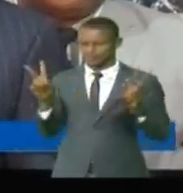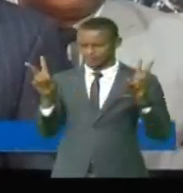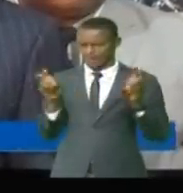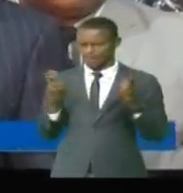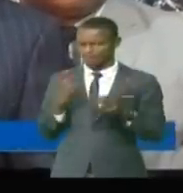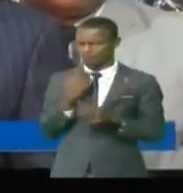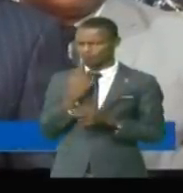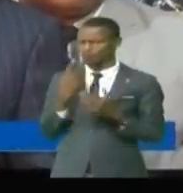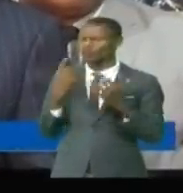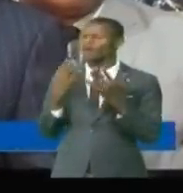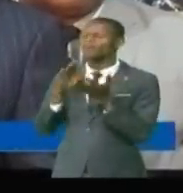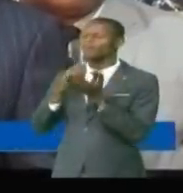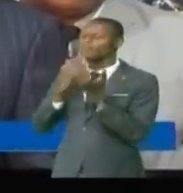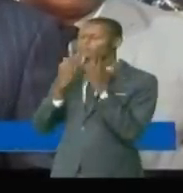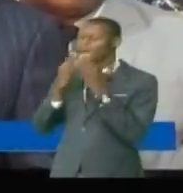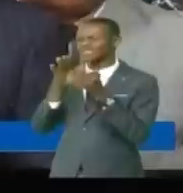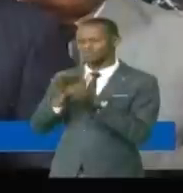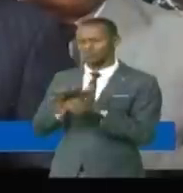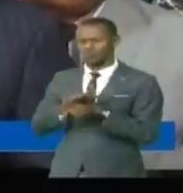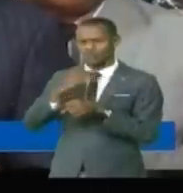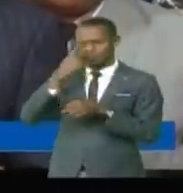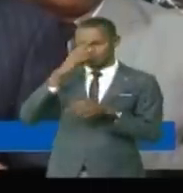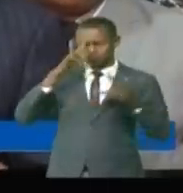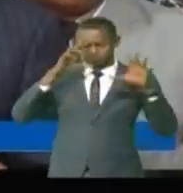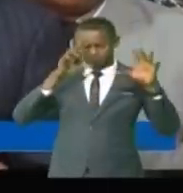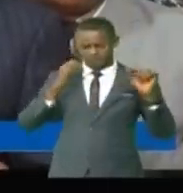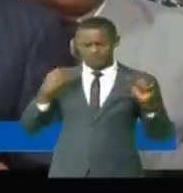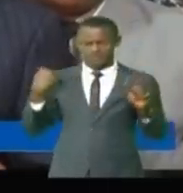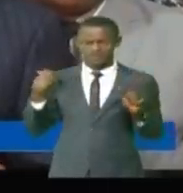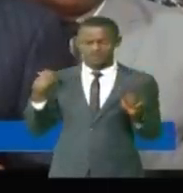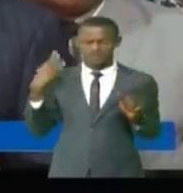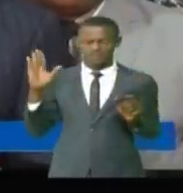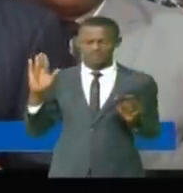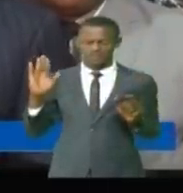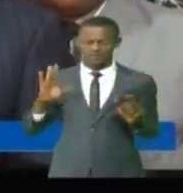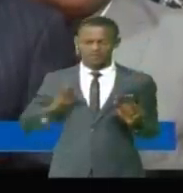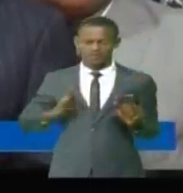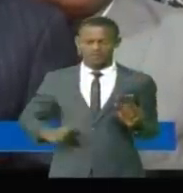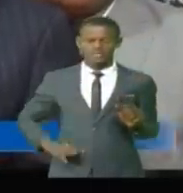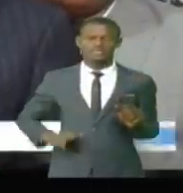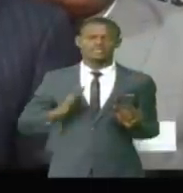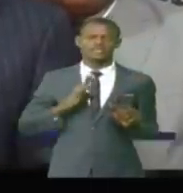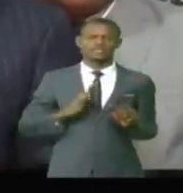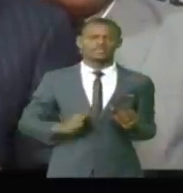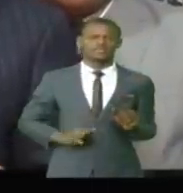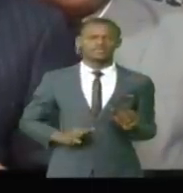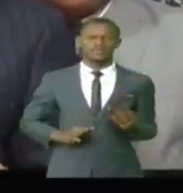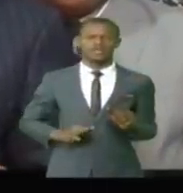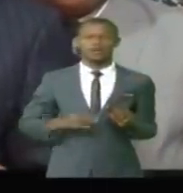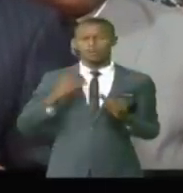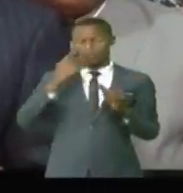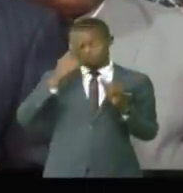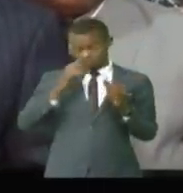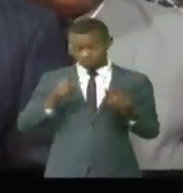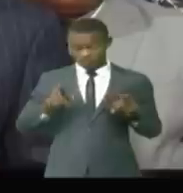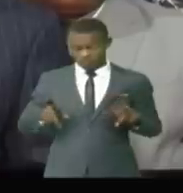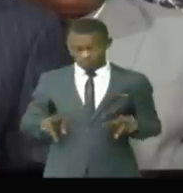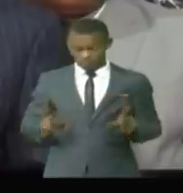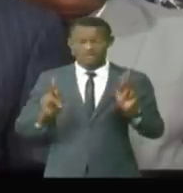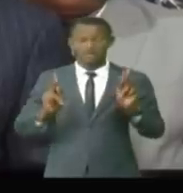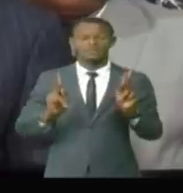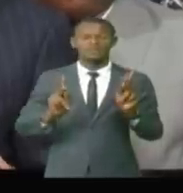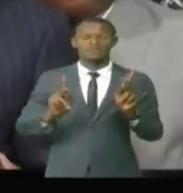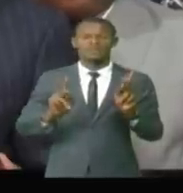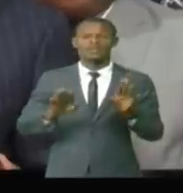la République, chef de l'État, son Excellence Félix Antoine Tshisekedi Tshilombo, pour avoir ordonné la relance du